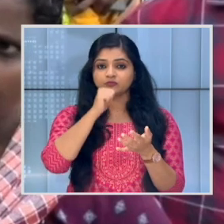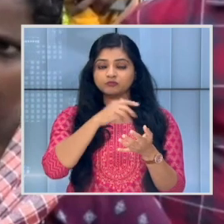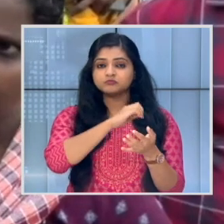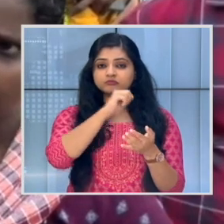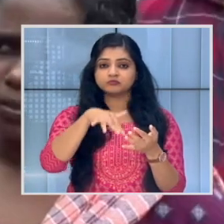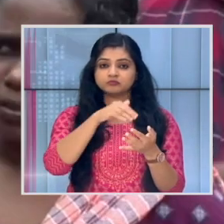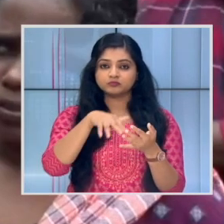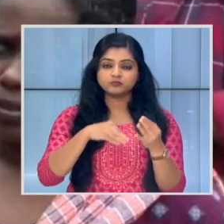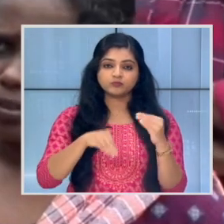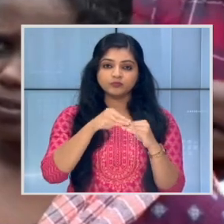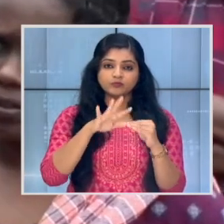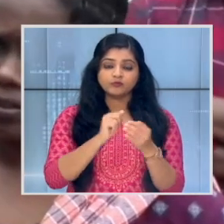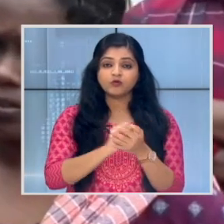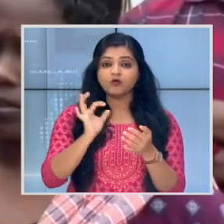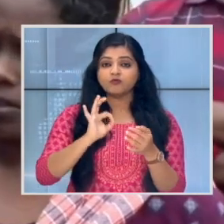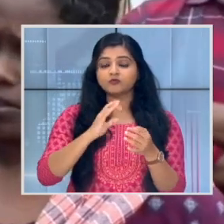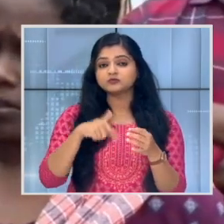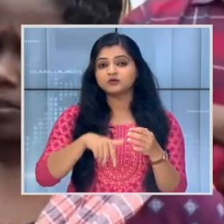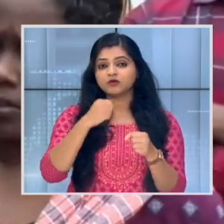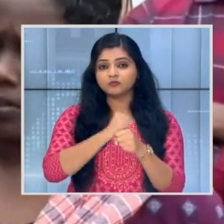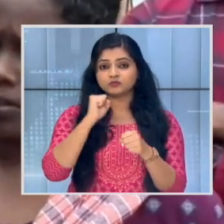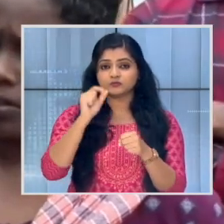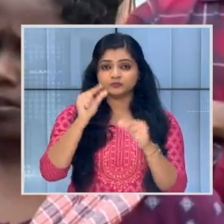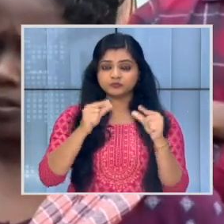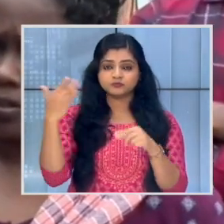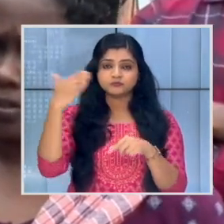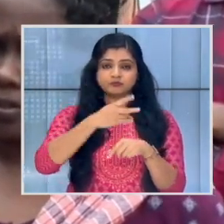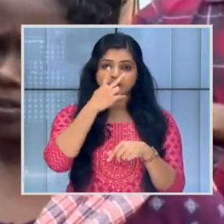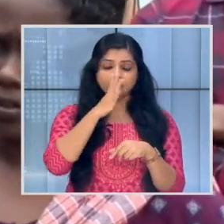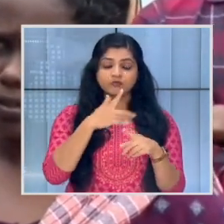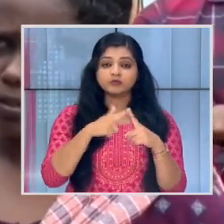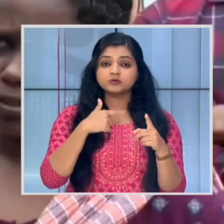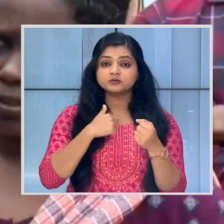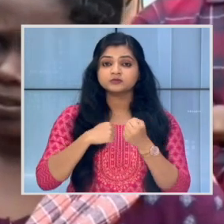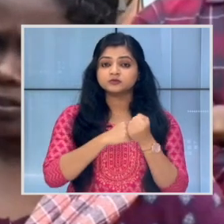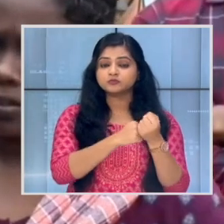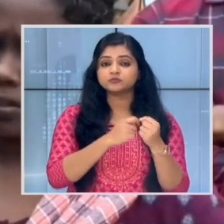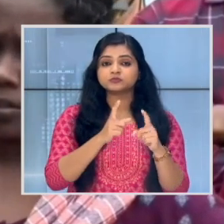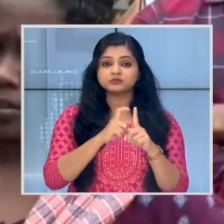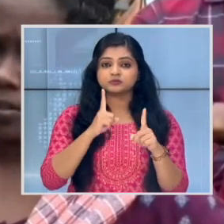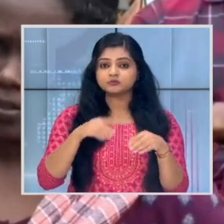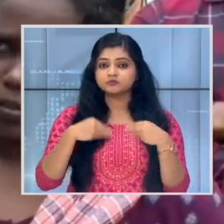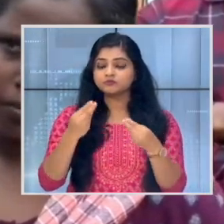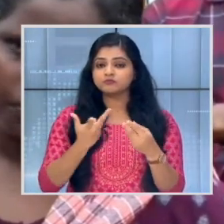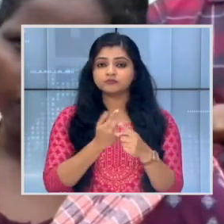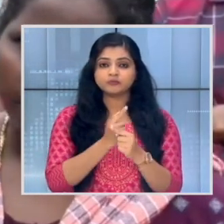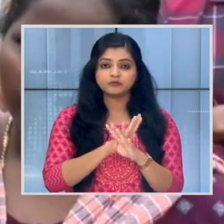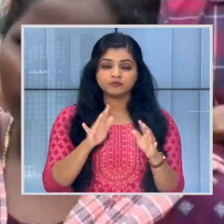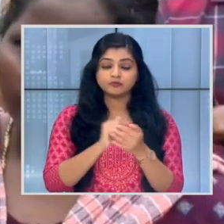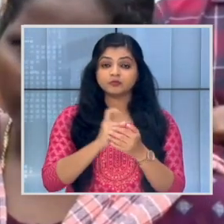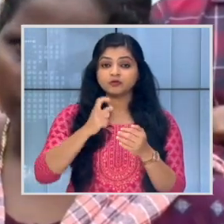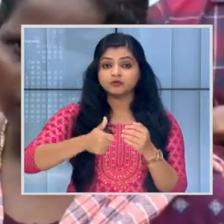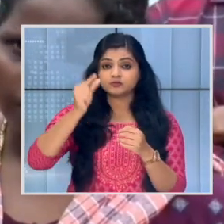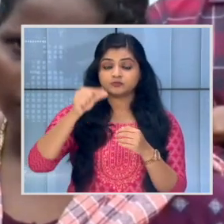എല്ലായിട്ടും എത്തുന്നുണ്ട്. ഗവൺമെൻറ് ഉദ്യോഗസ്ഥർ ഇഷ്ടംപോലെ വരുന്നുണ്ട്, പക്ഷെ ആരും നമുക്ക് അനുകൂലമായിട്ടൊരു നടപടി ഒന്നും എടുക്കുന്നില്ല. ഇന്നലെ തന്നെ കളക്ടറുടെ